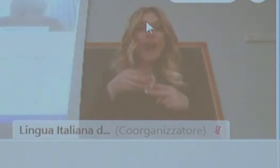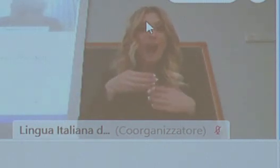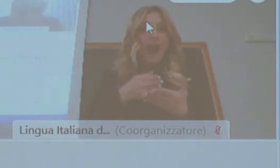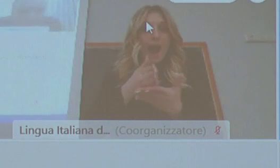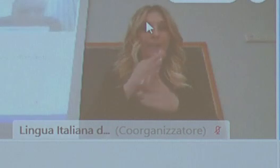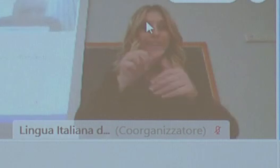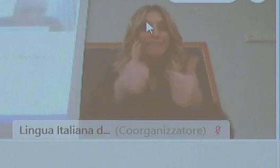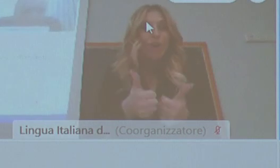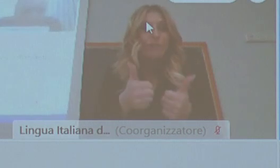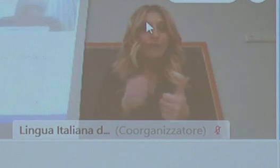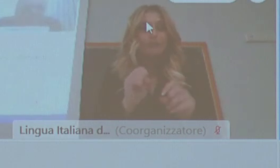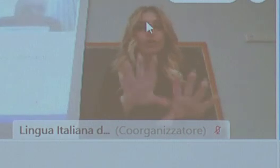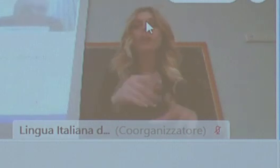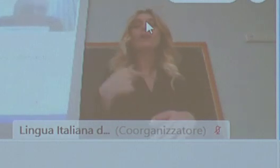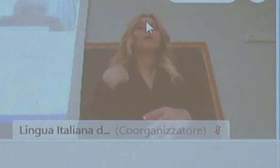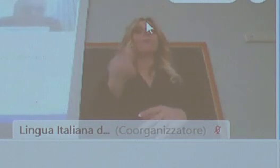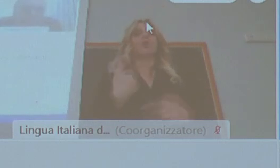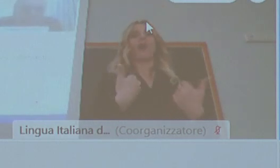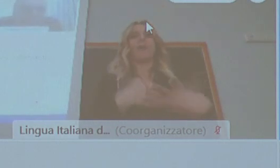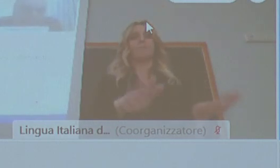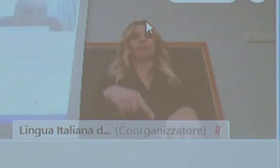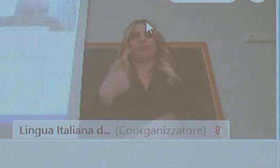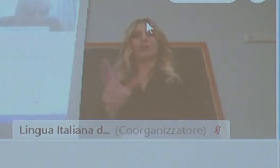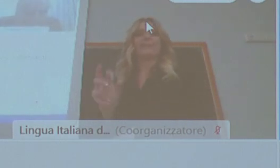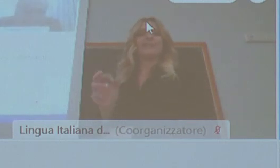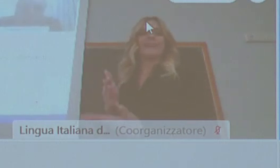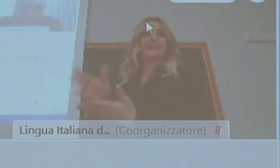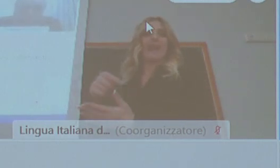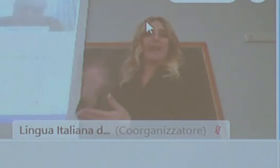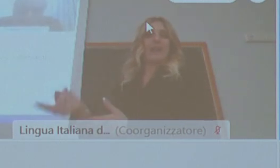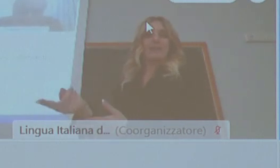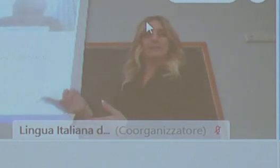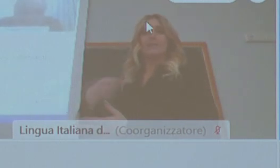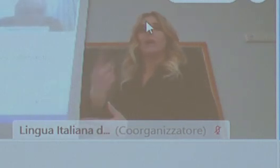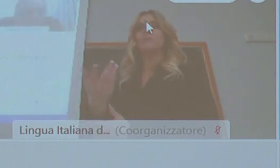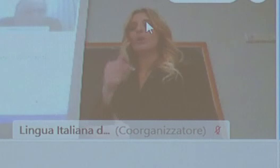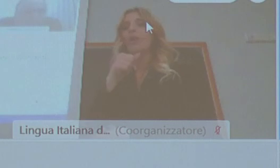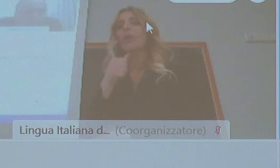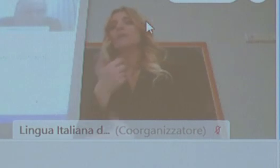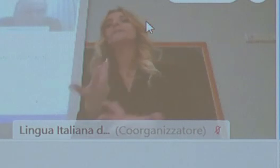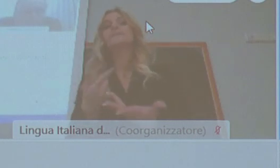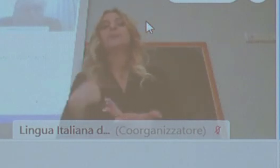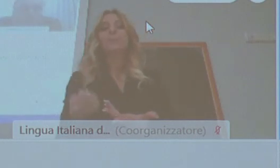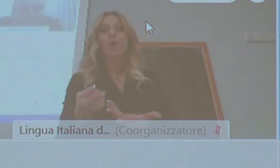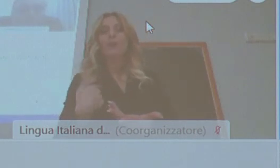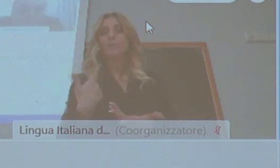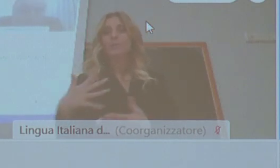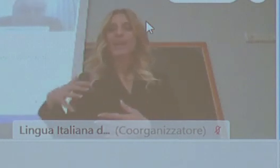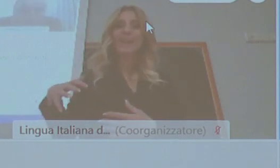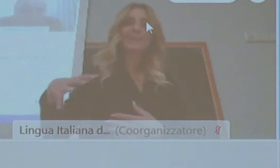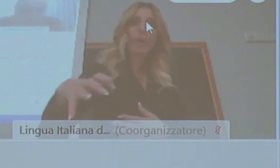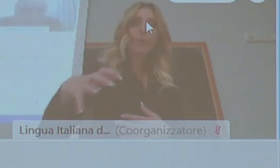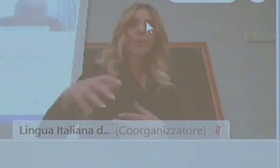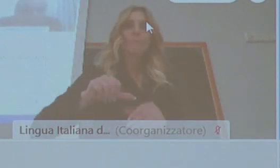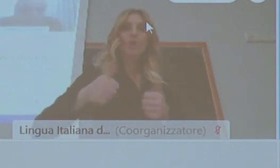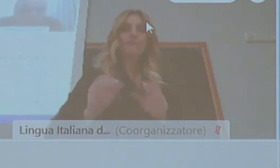l'abbandono per 30 anni e poi la camera caritatis del recupero del turnaround